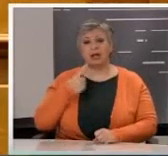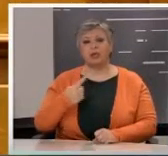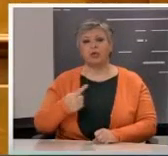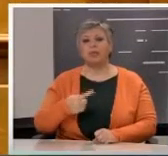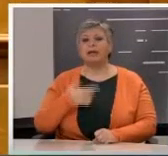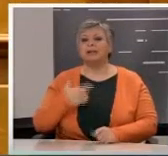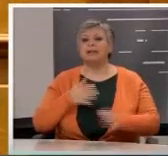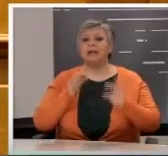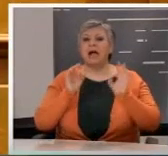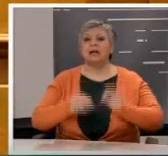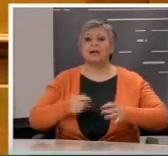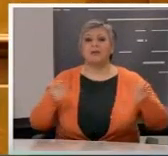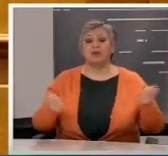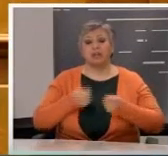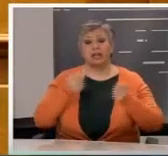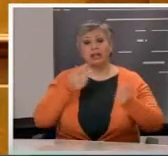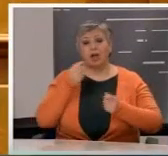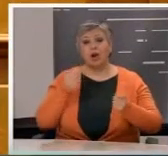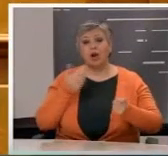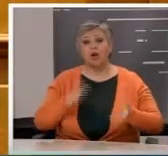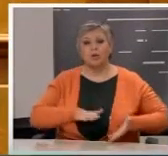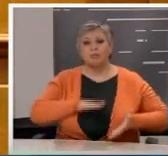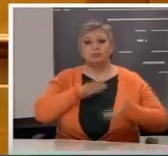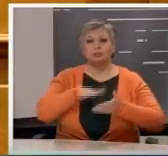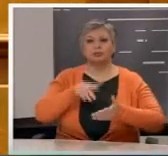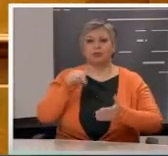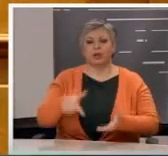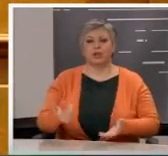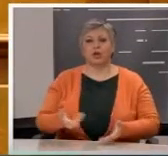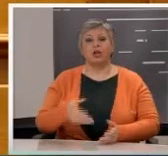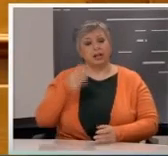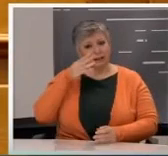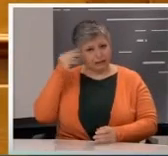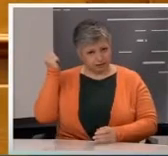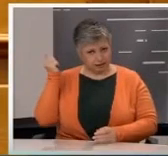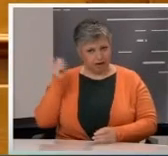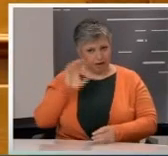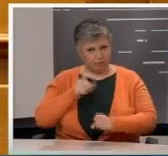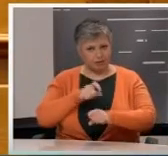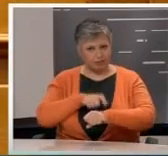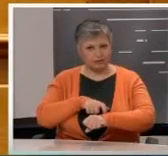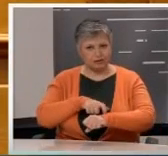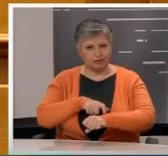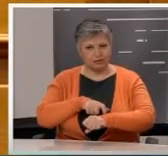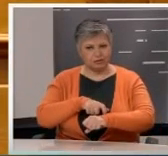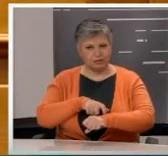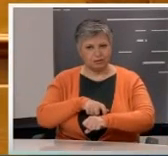ξεχνάμε όλα όσα θα έπρεπε να αποτελούν τον ακρογωνιαίο λίθο αυτής ακριβώς της ποινικής ερμηνείας?